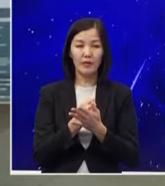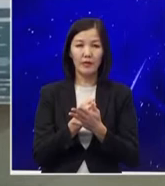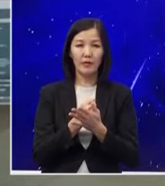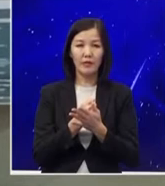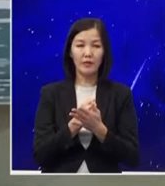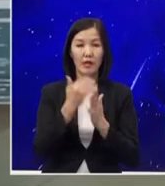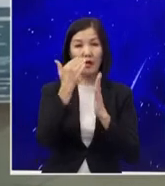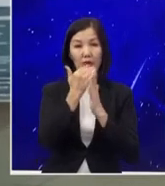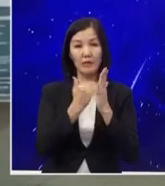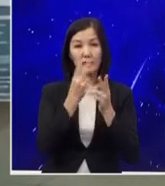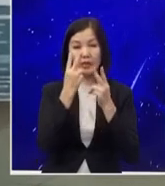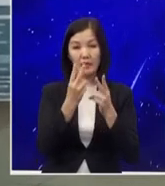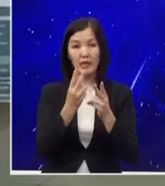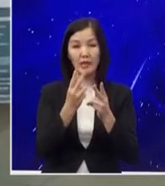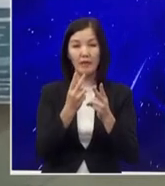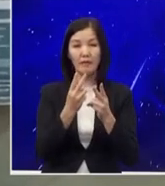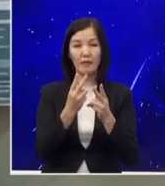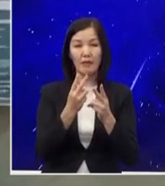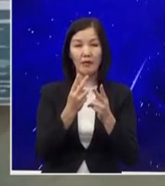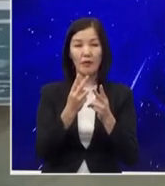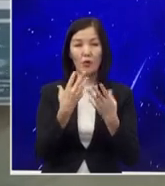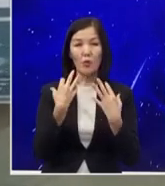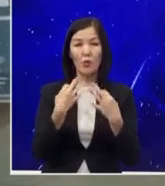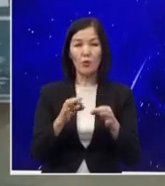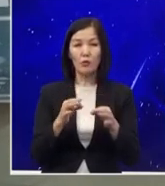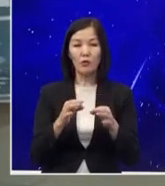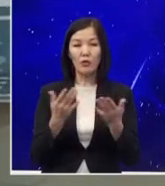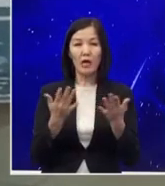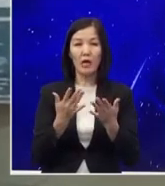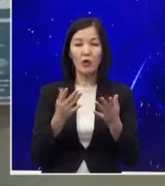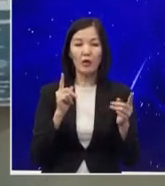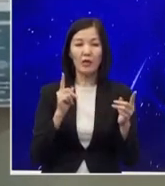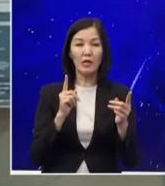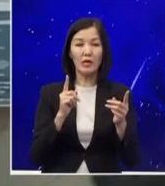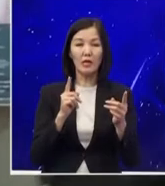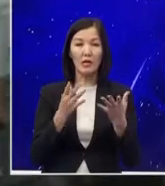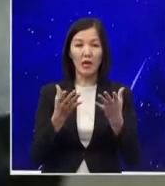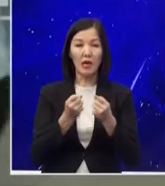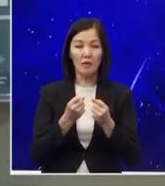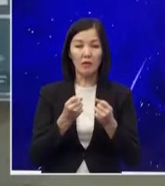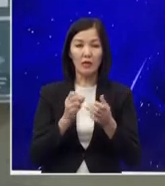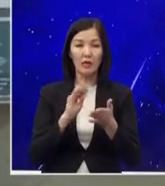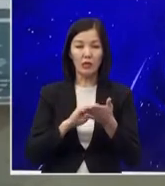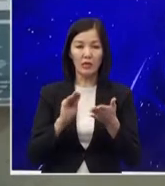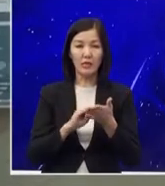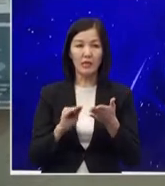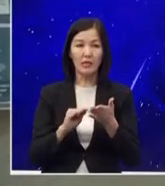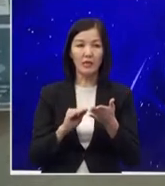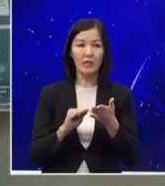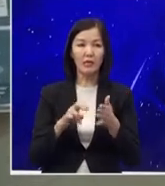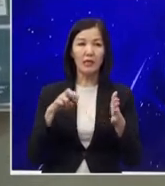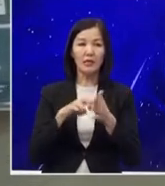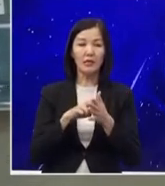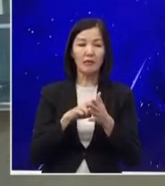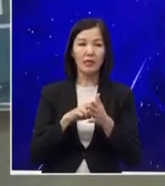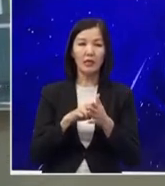расписаниясын қарайым. Қай күні ол қай жерде қабылдайды. Содан кейін жазылғаннан кейін маған сообщение